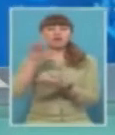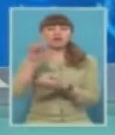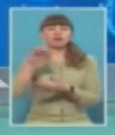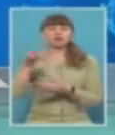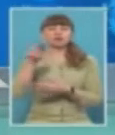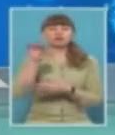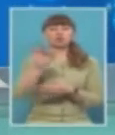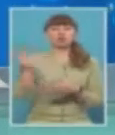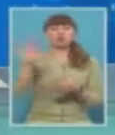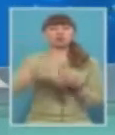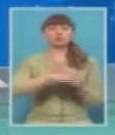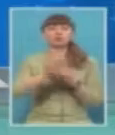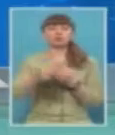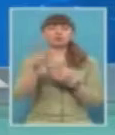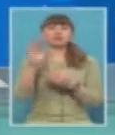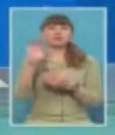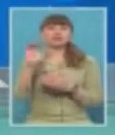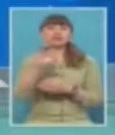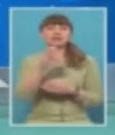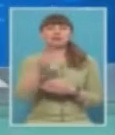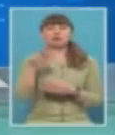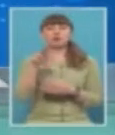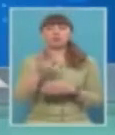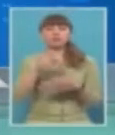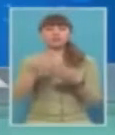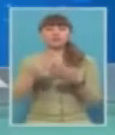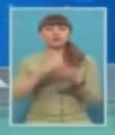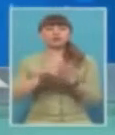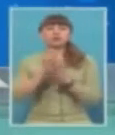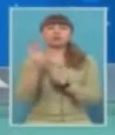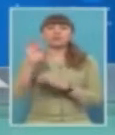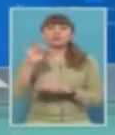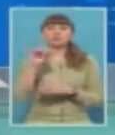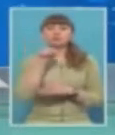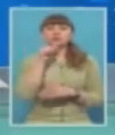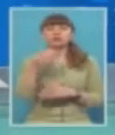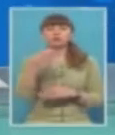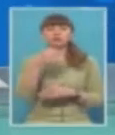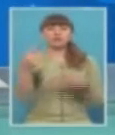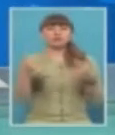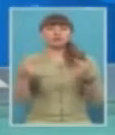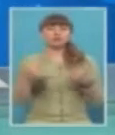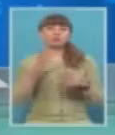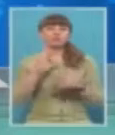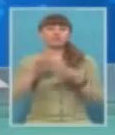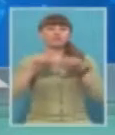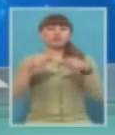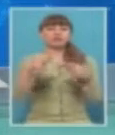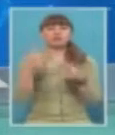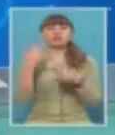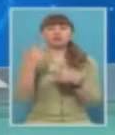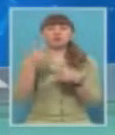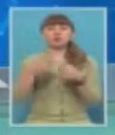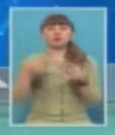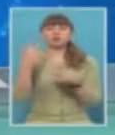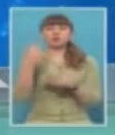горнорудное предприятие ССГПО, подписала меморандум с акиматом Кустанайской области, согласно которому будет выделено более